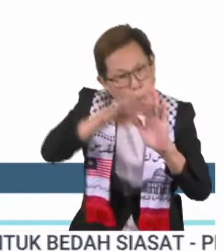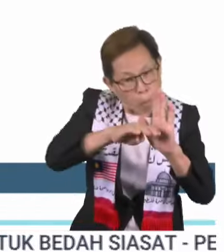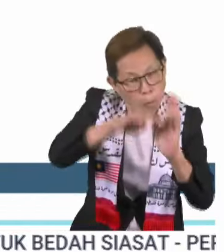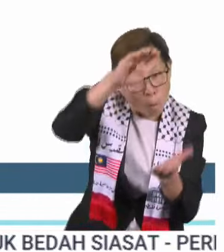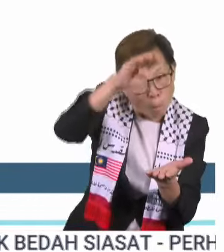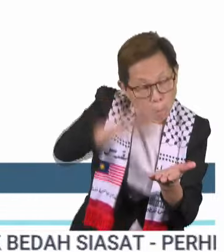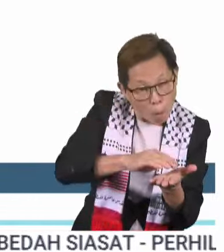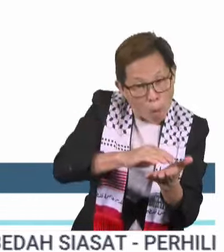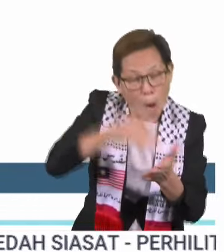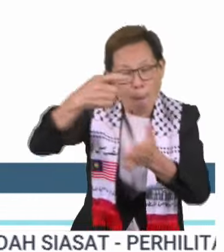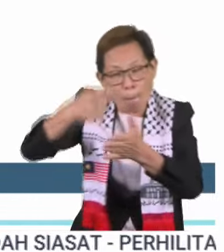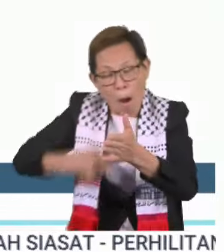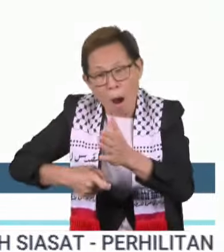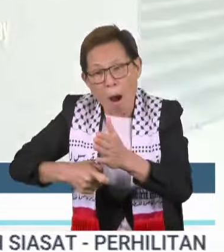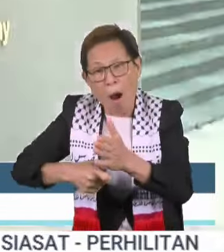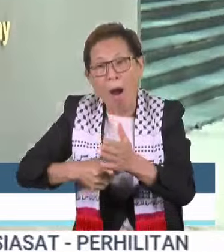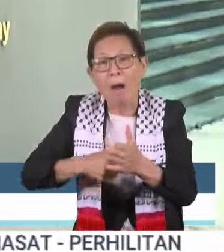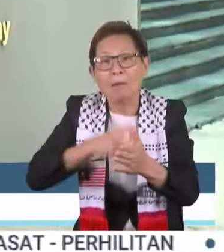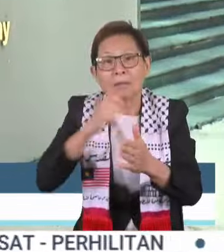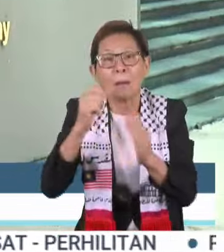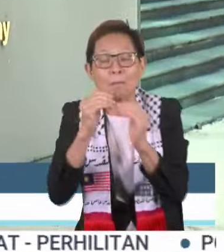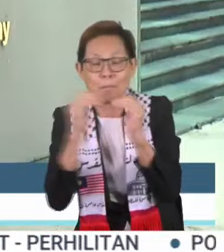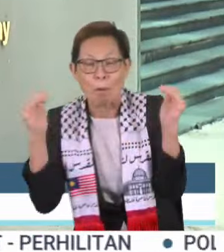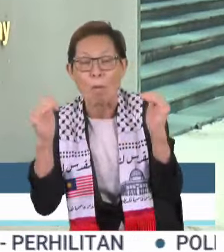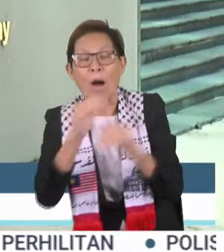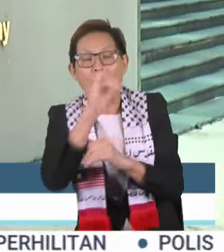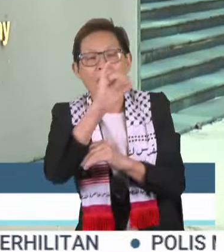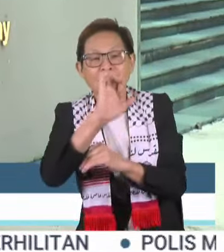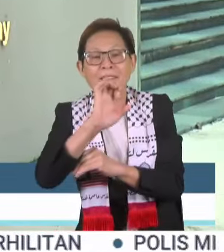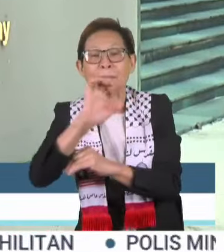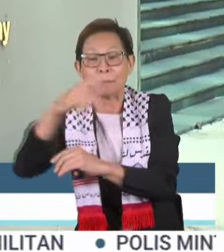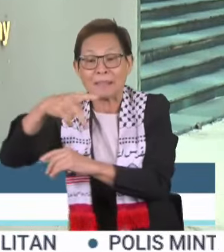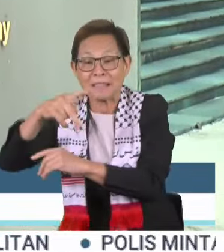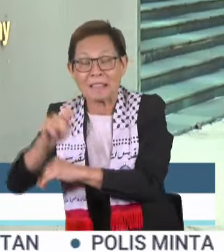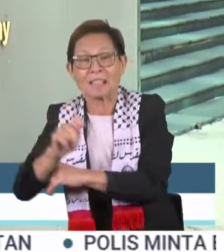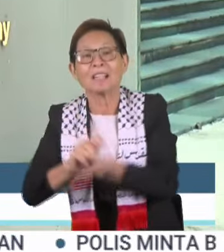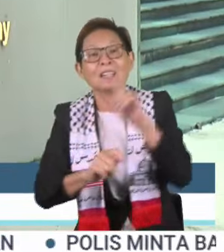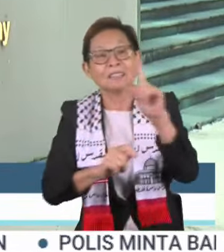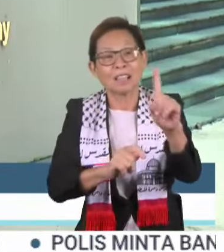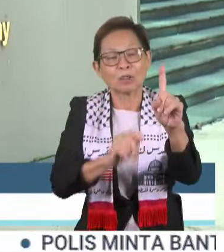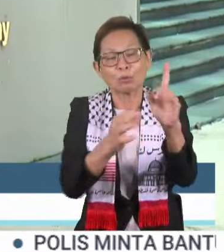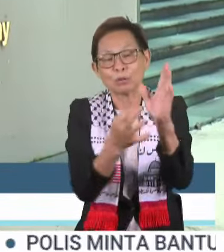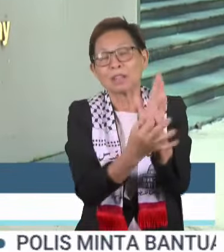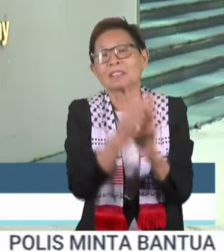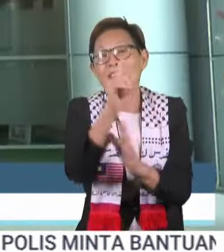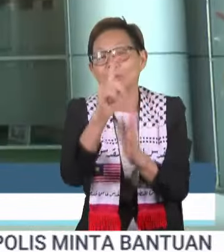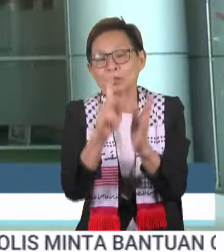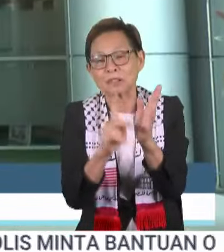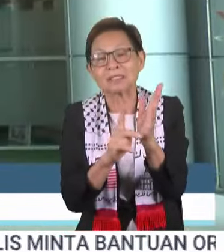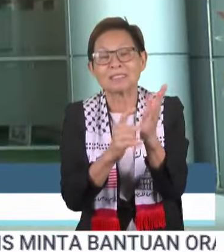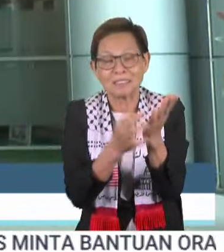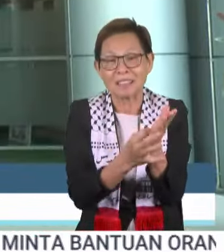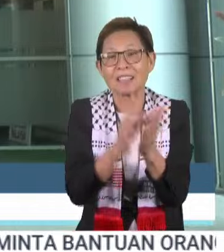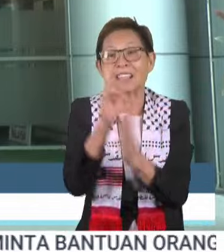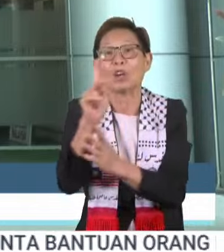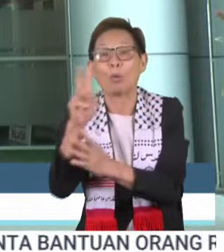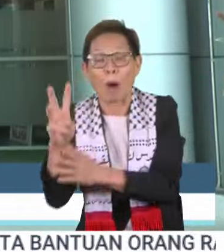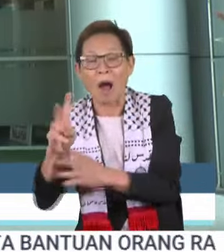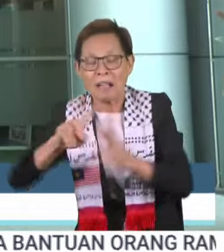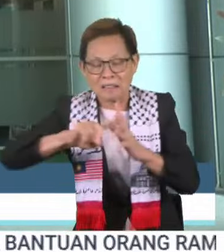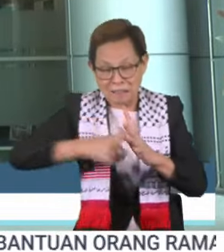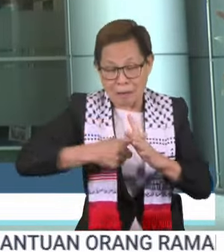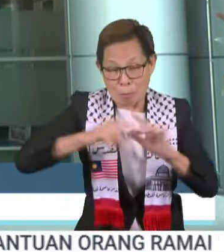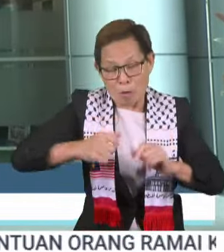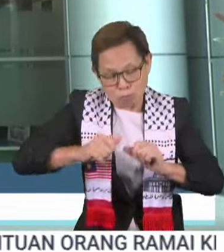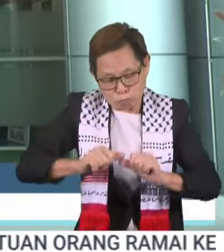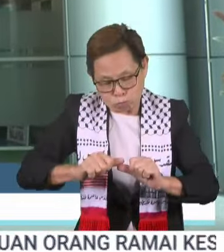kadar surcharge pelepasan kos tidak berimbang ICPT sebanyak 1 sen per kilowatt jam. Pelaksanaannya